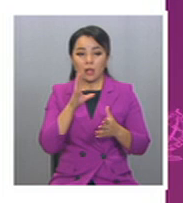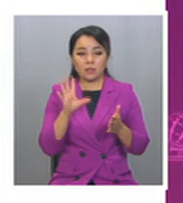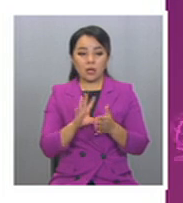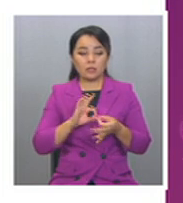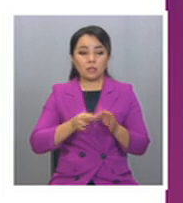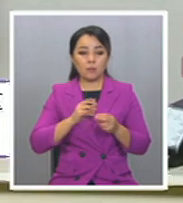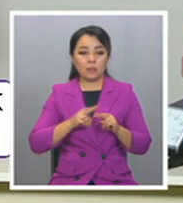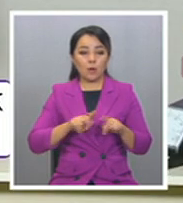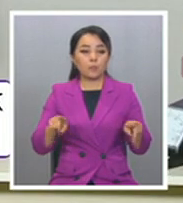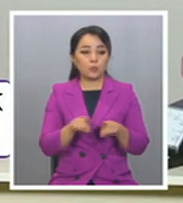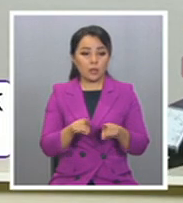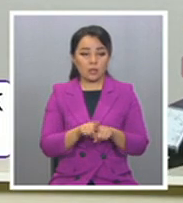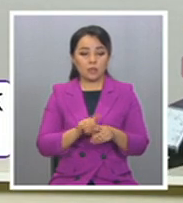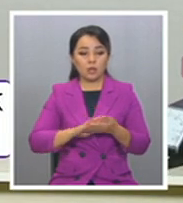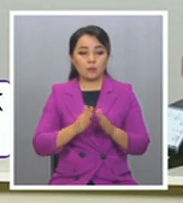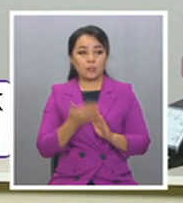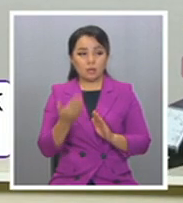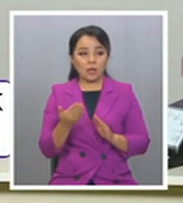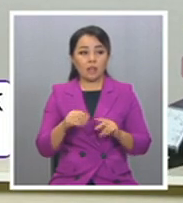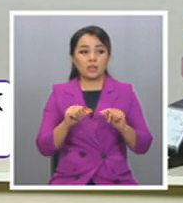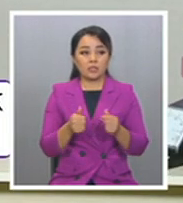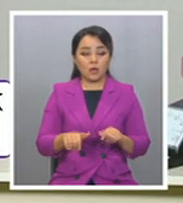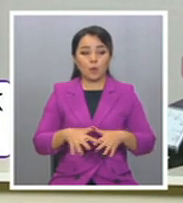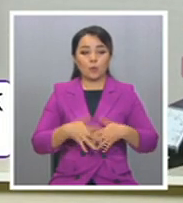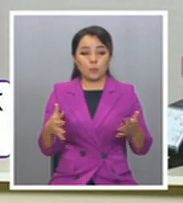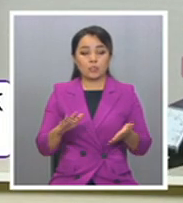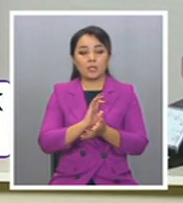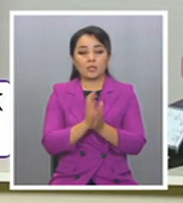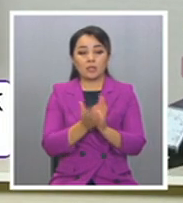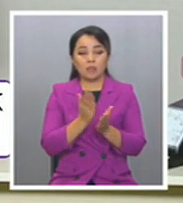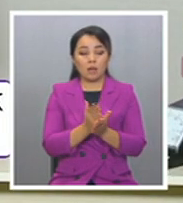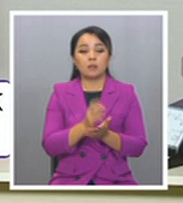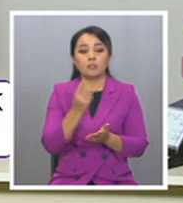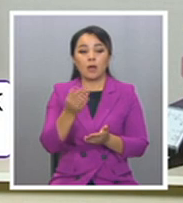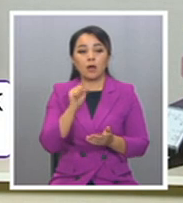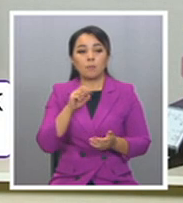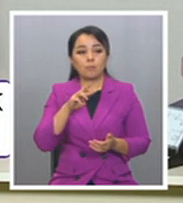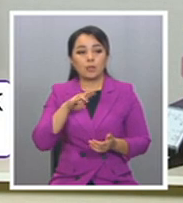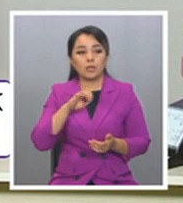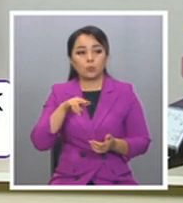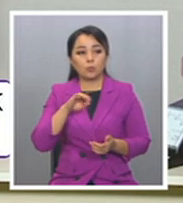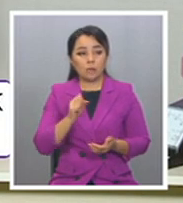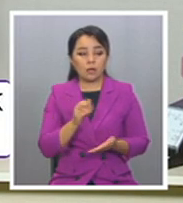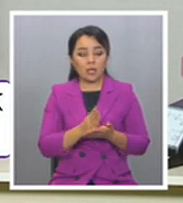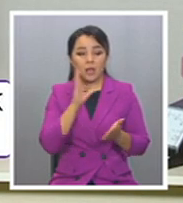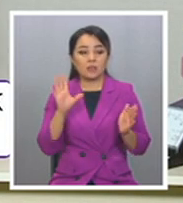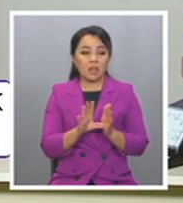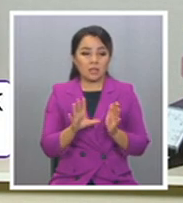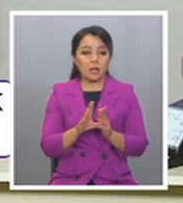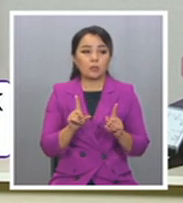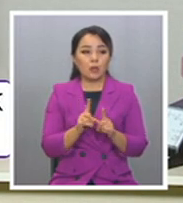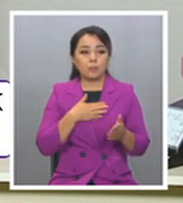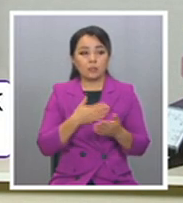шамасына ұқсайды. Ал денедегі ең үлкен ығысуымыз, яғни амплитудамыз электромагниттік тербелістерде